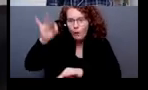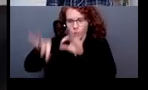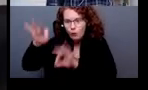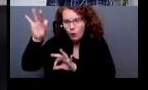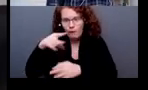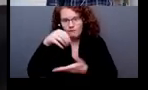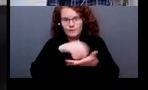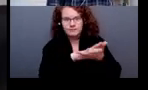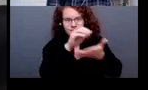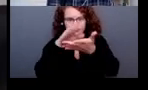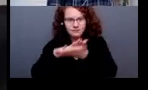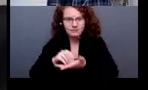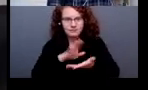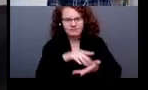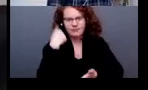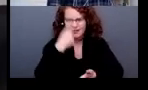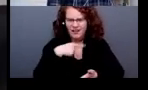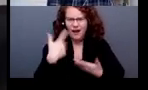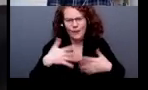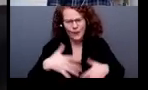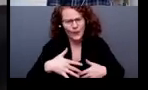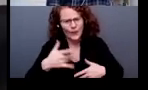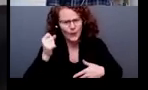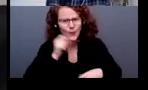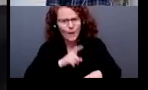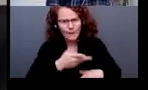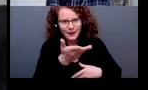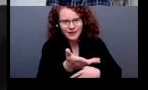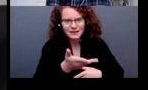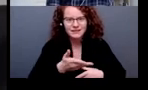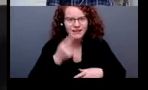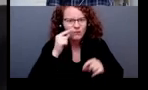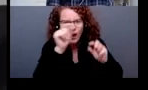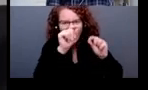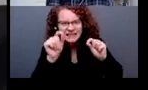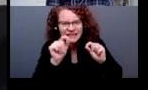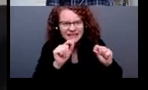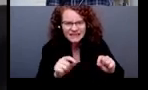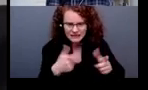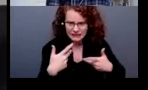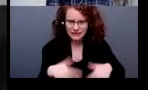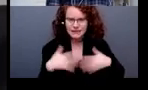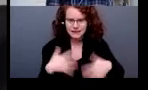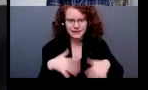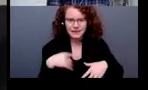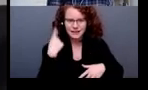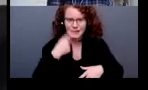sont relativement complexes si on regarde un peu plus en détail ce qui est écrit sur